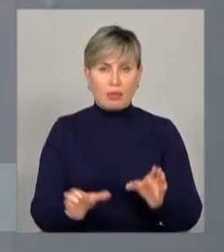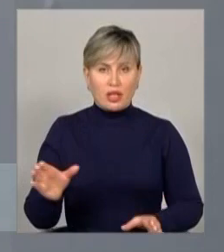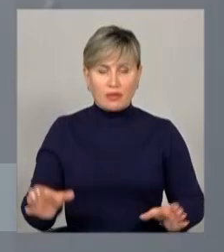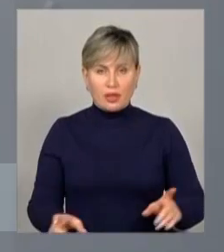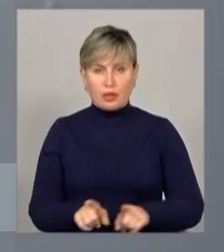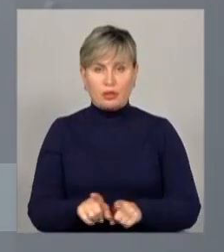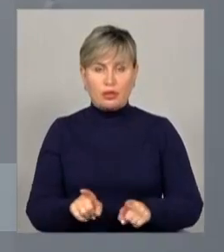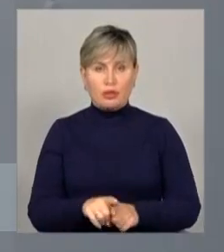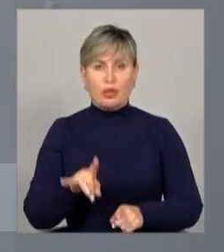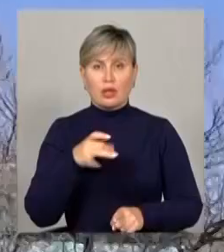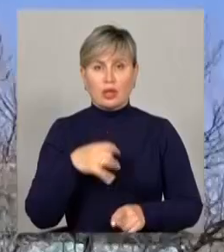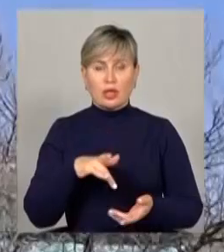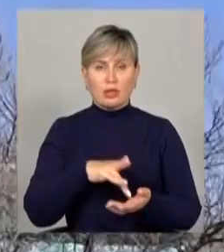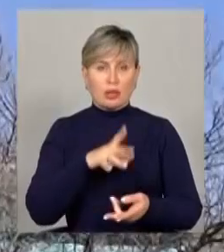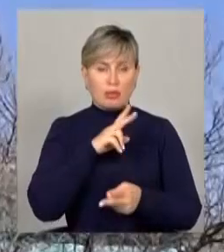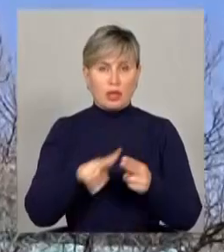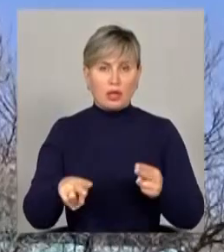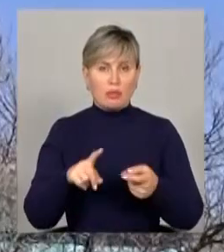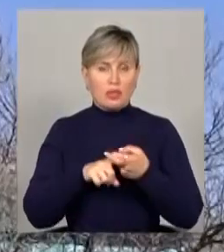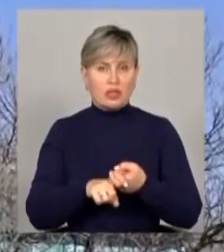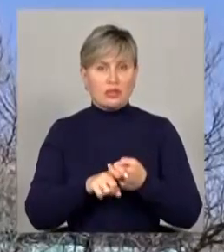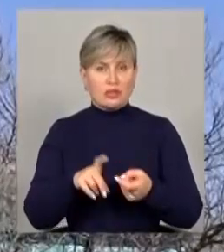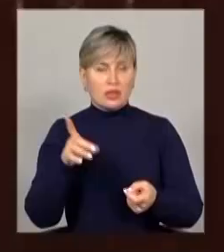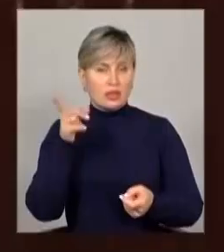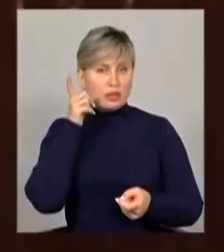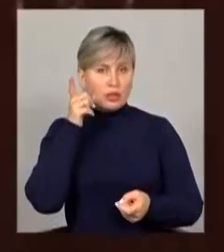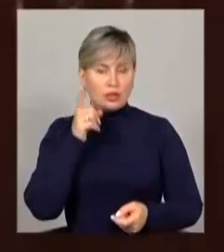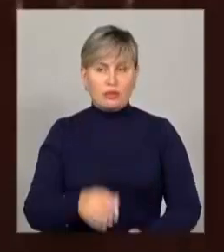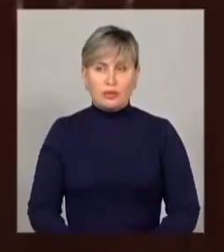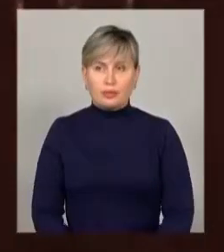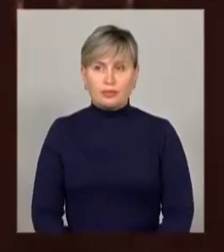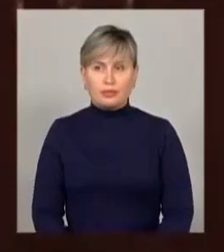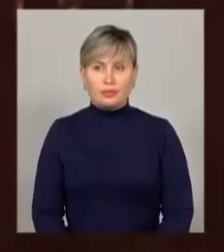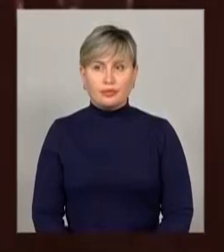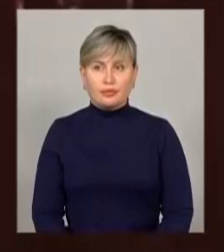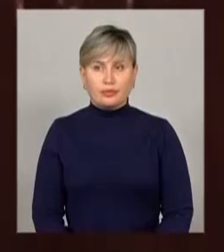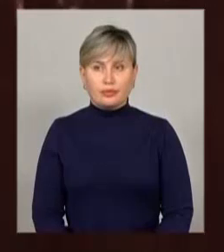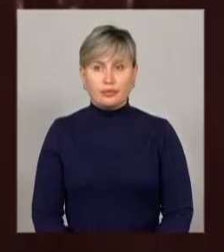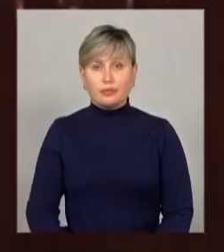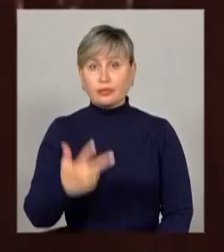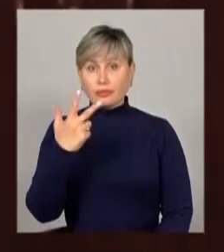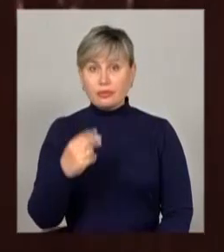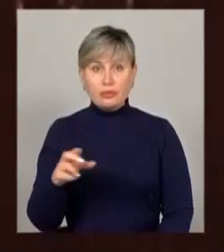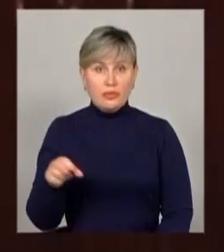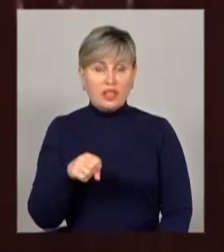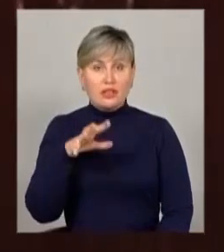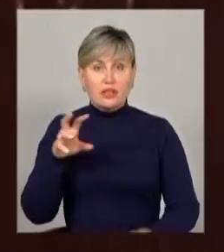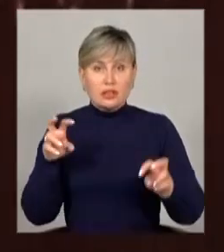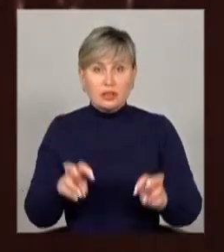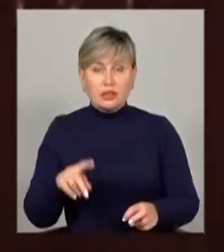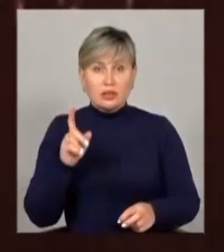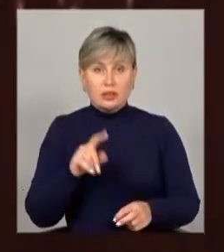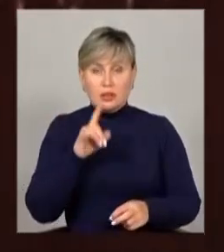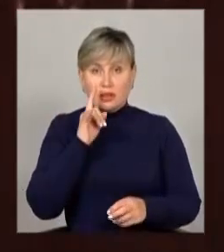котлы райцентре пропала связь одного из мобильных операторов три дня без света сидим даже